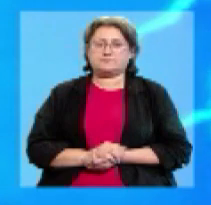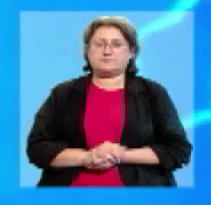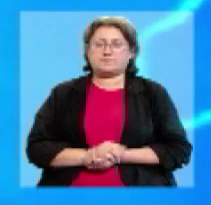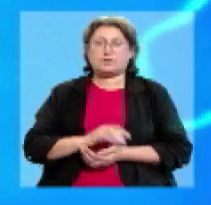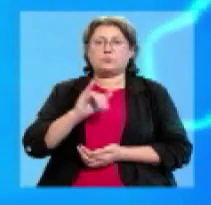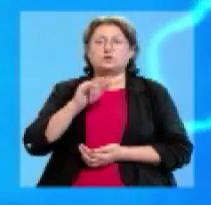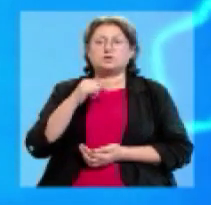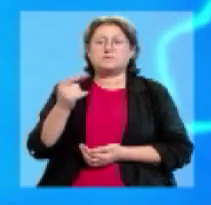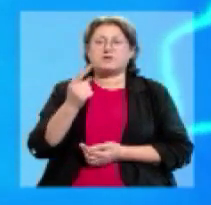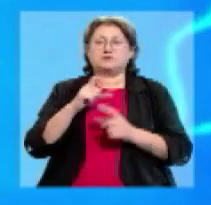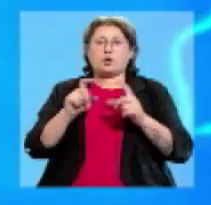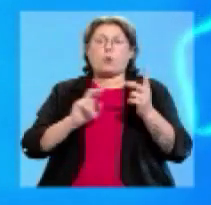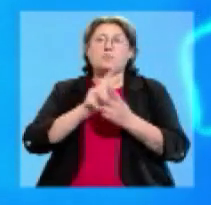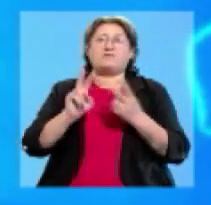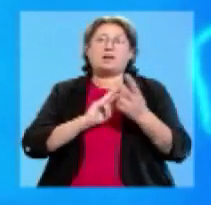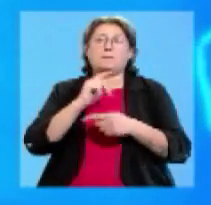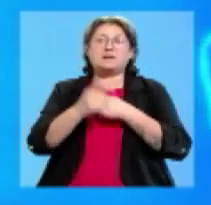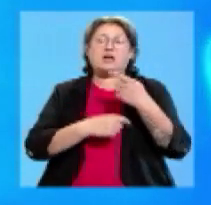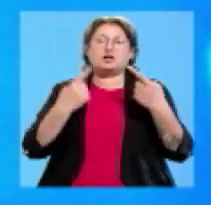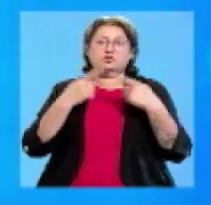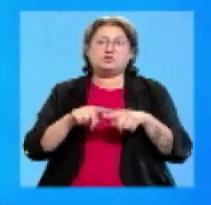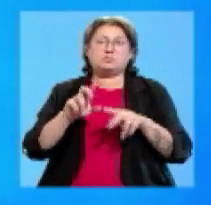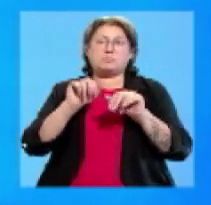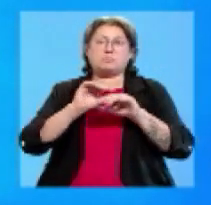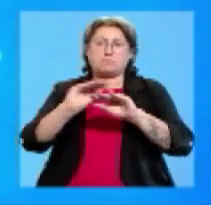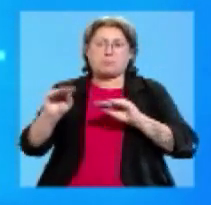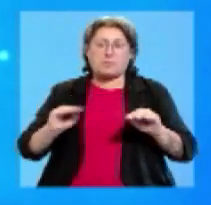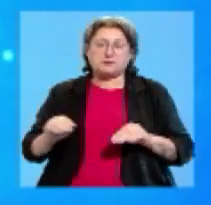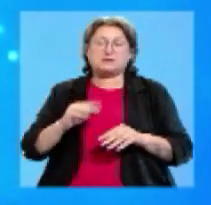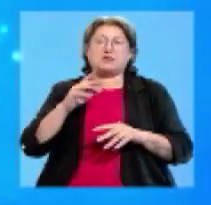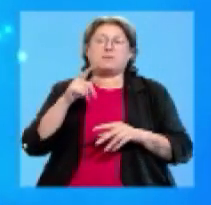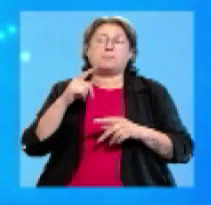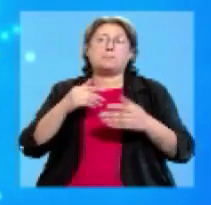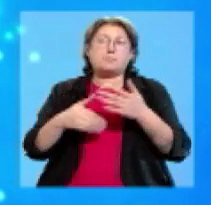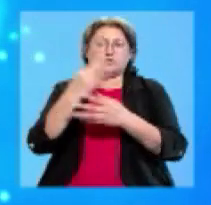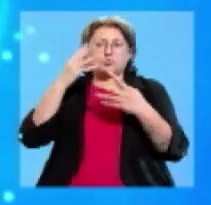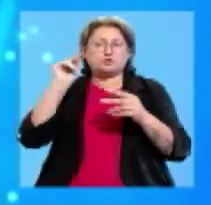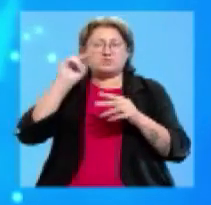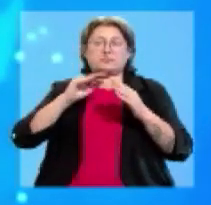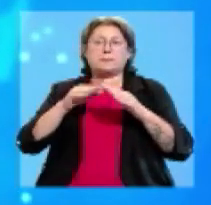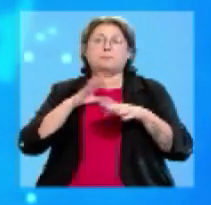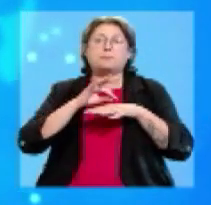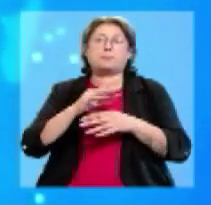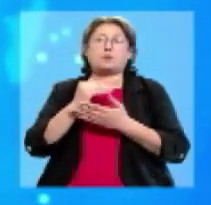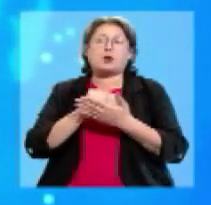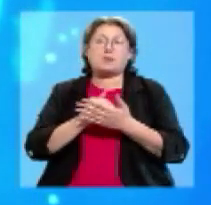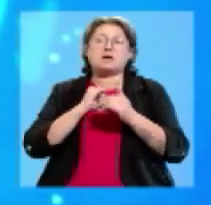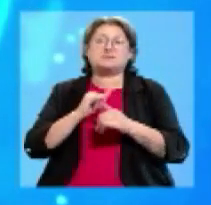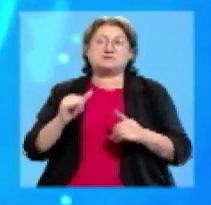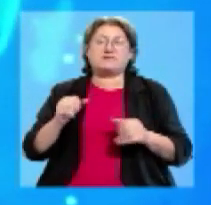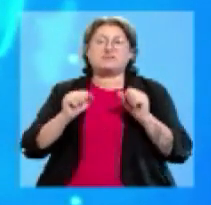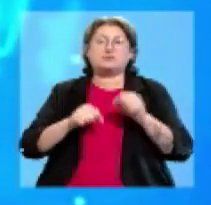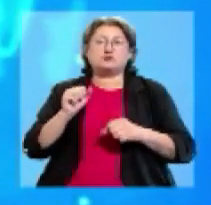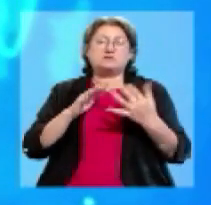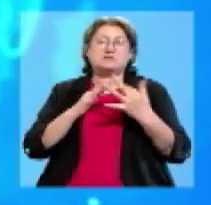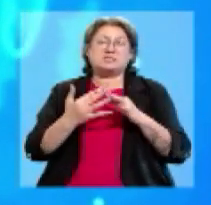В Узункольской первой школе обновили материально-техническую базу. Модернизация учебного заведения проходила в рамках программы развития